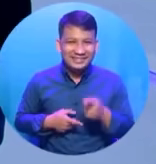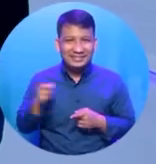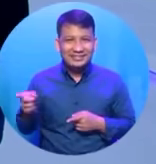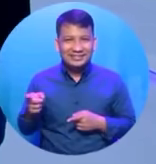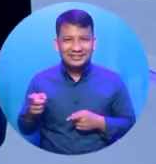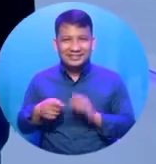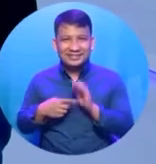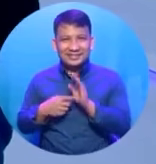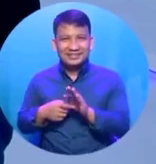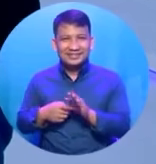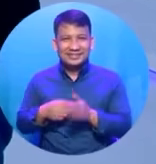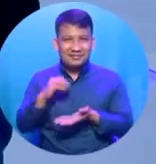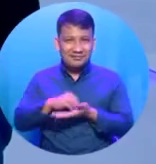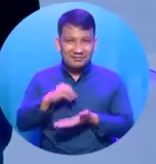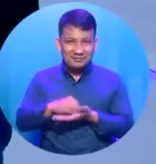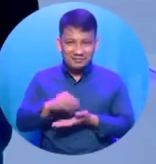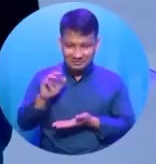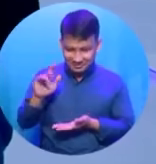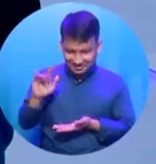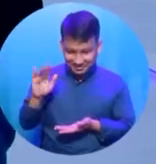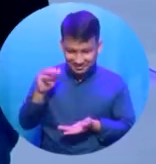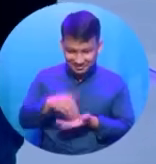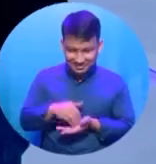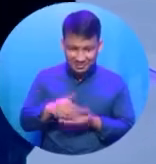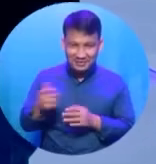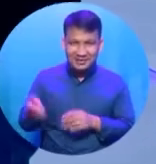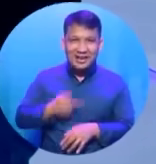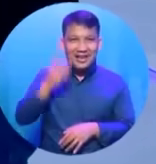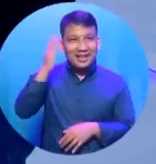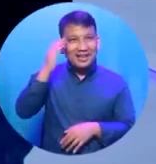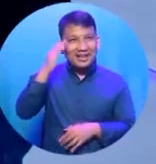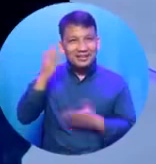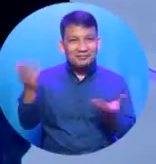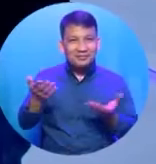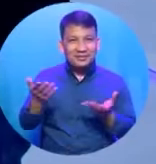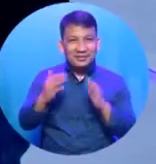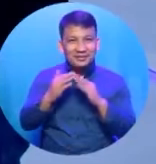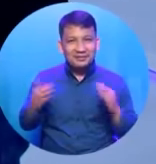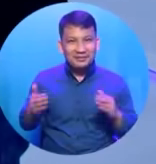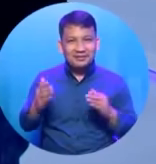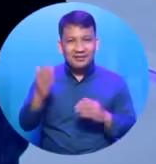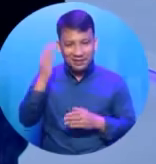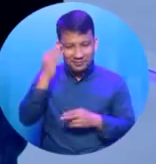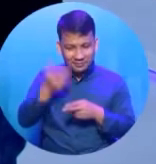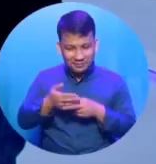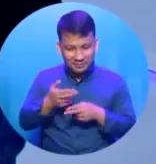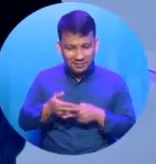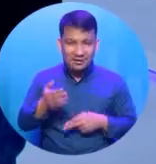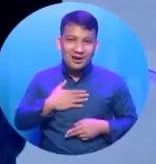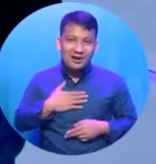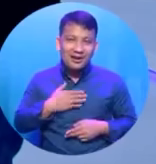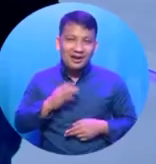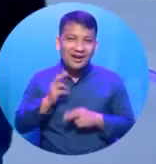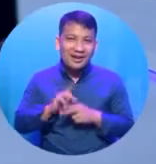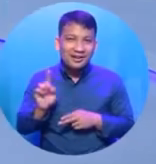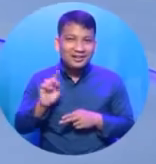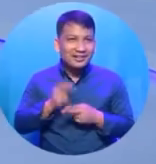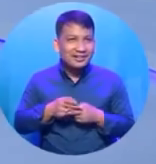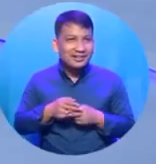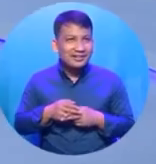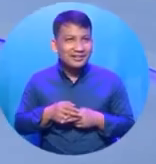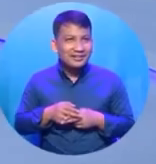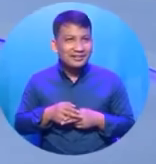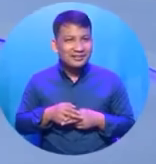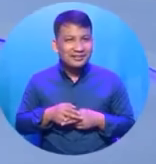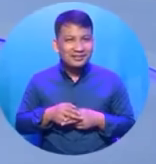Dapat sabi mo eh, nangutang ko sa'yo ng 25,000 o dapat alam mo kung saan ako. Alam mo pangalan ko. Alam mo ba pangalan ko? Wow!